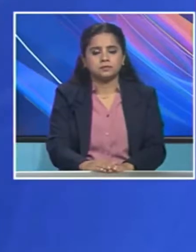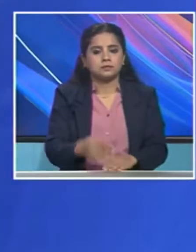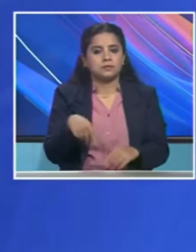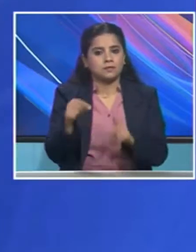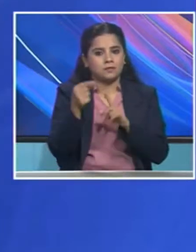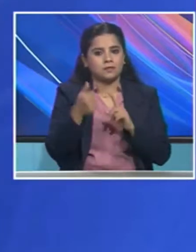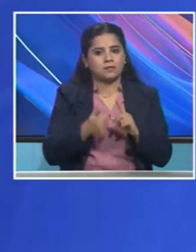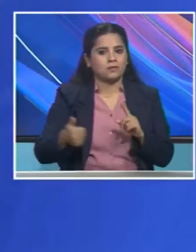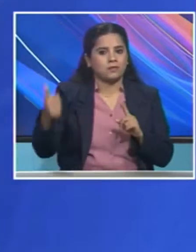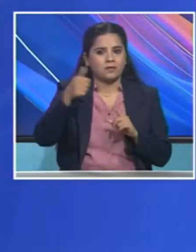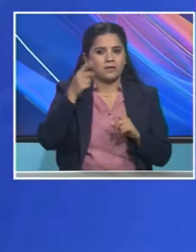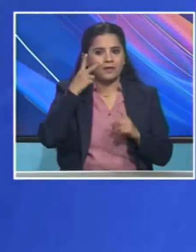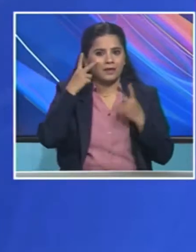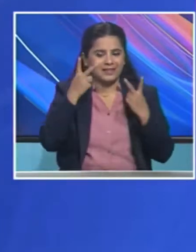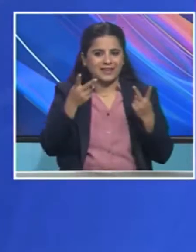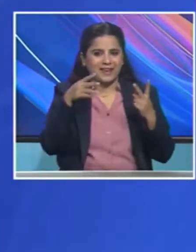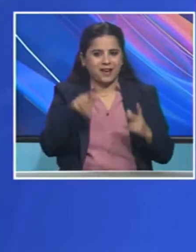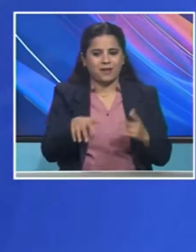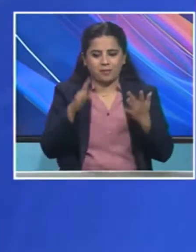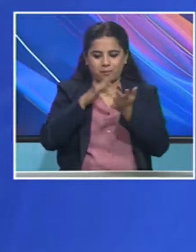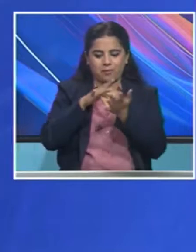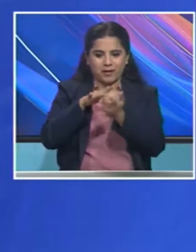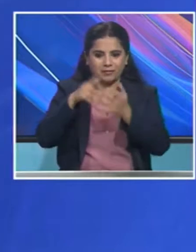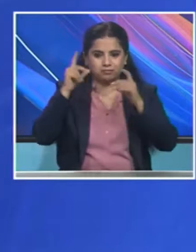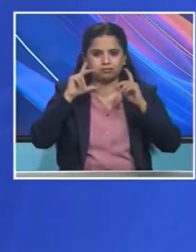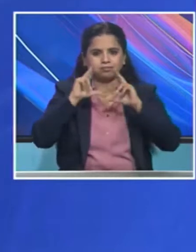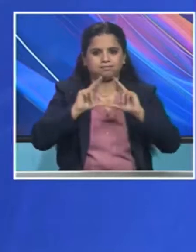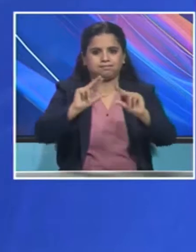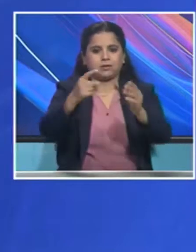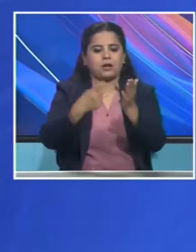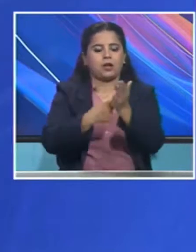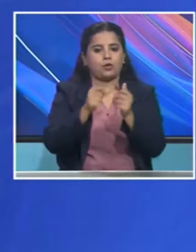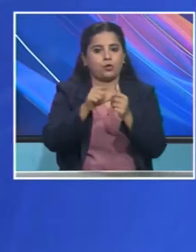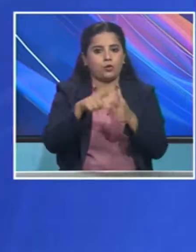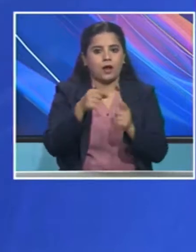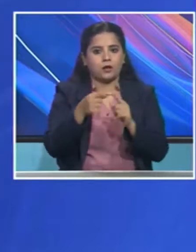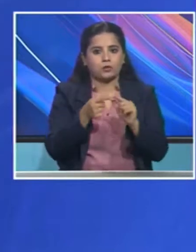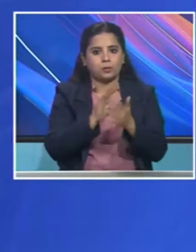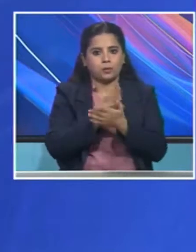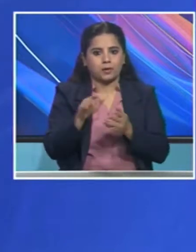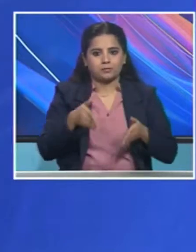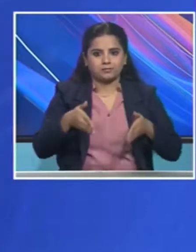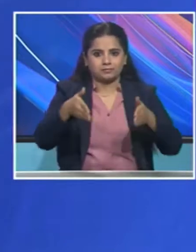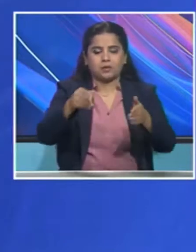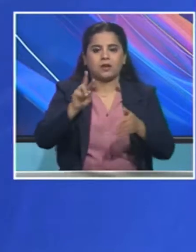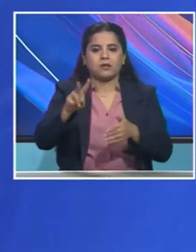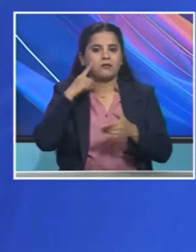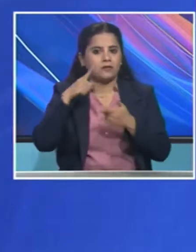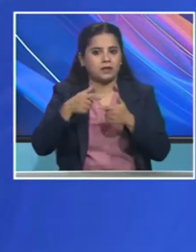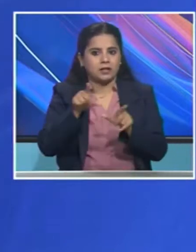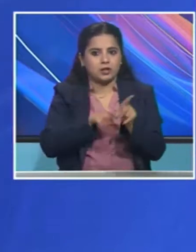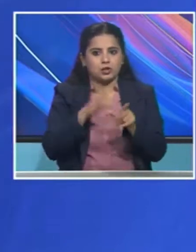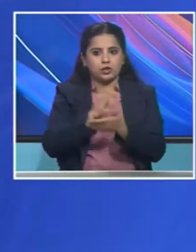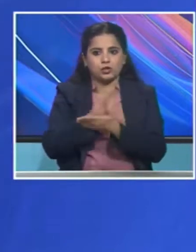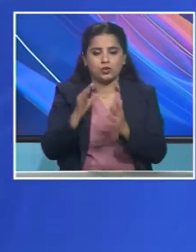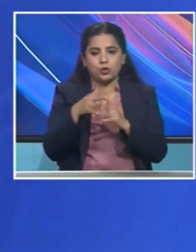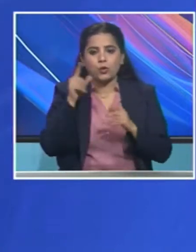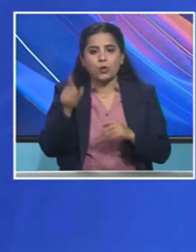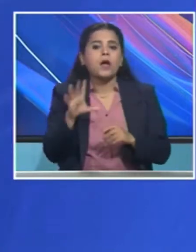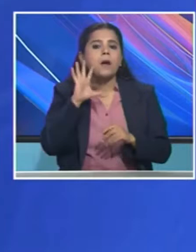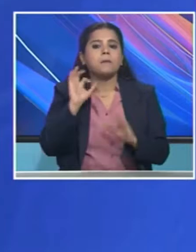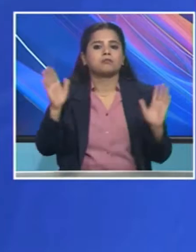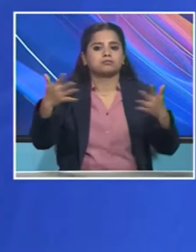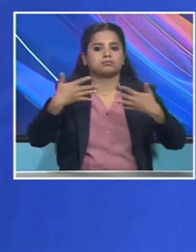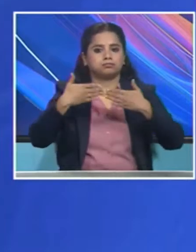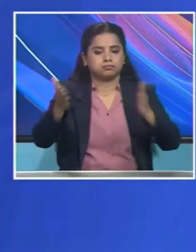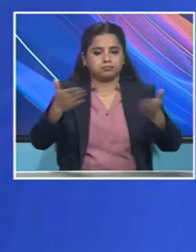राष्ट्रपति भवन से ये दृश्य, सामने राजपथ, विजय चौक, उसके बाद राष्ट्रपति भवन का मुख्य द्वार